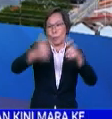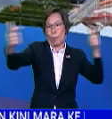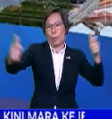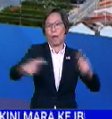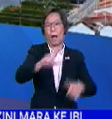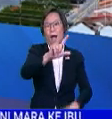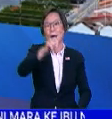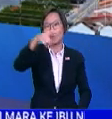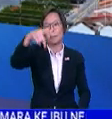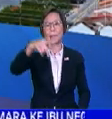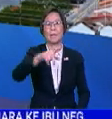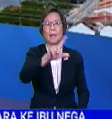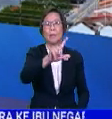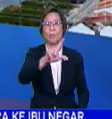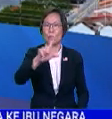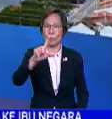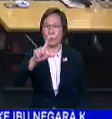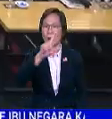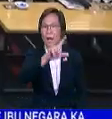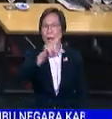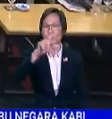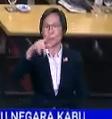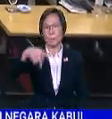Borneo LPB Sarawak.